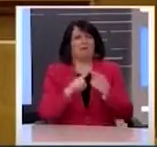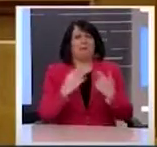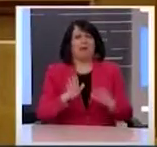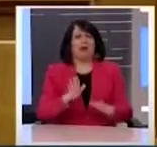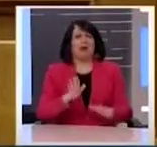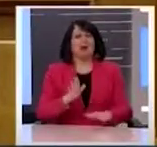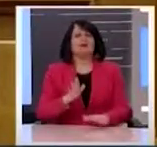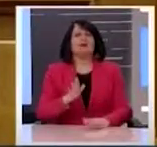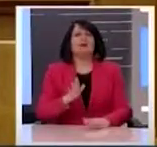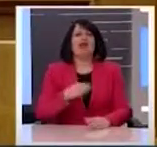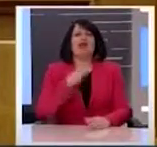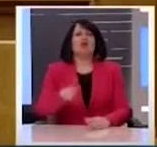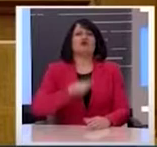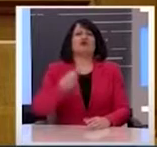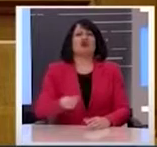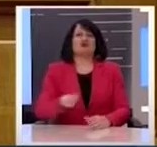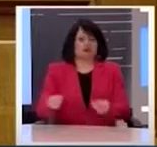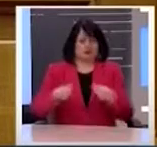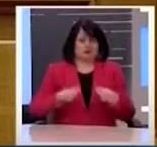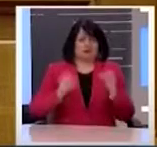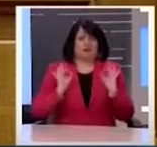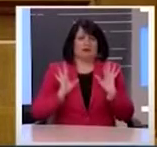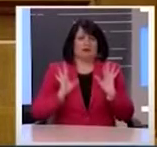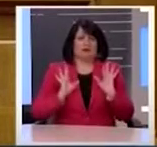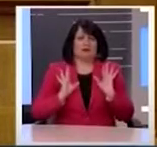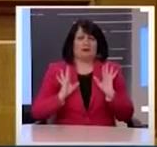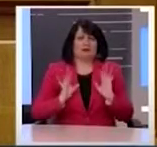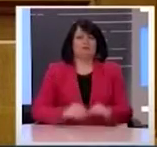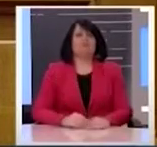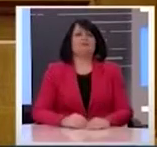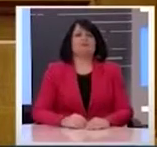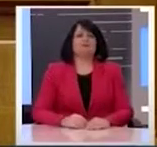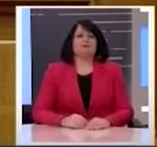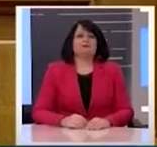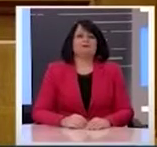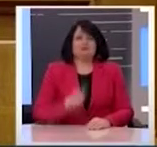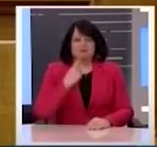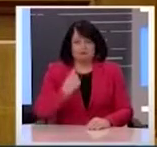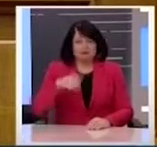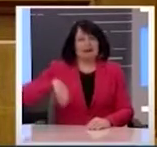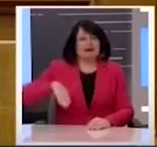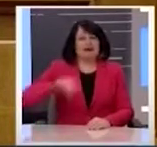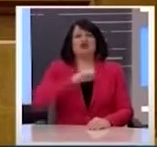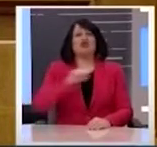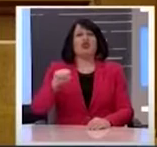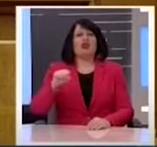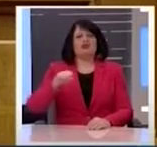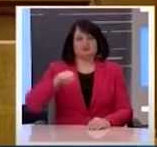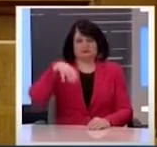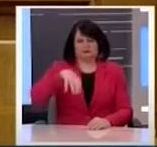μόνο για να δώσετε. Αντιμετωπίσατε δηλαδή την επέκταση της βάσης της Σούδας ως